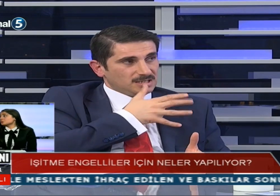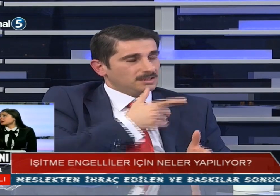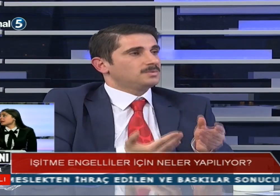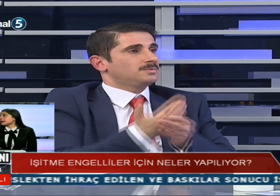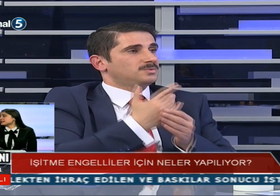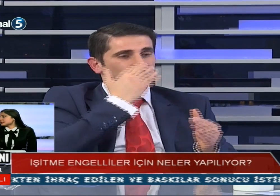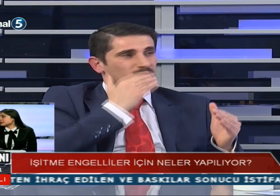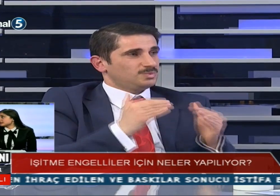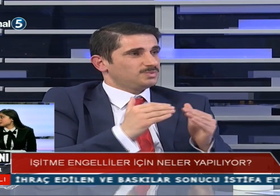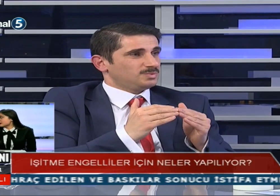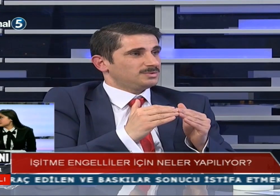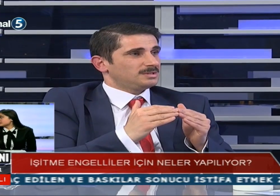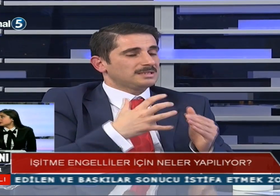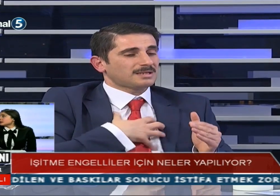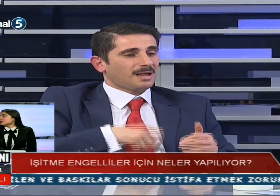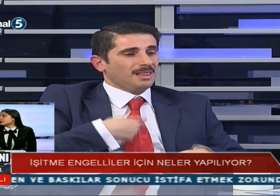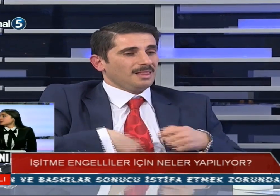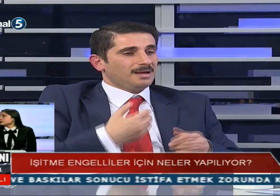büyük eksiklikleri var.